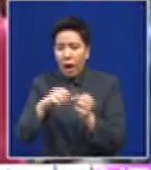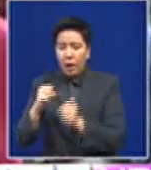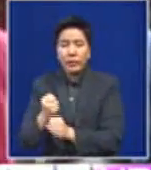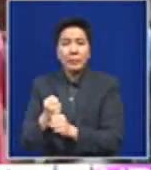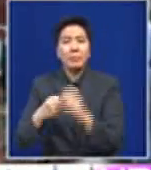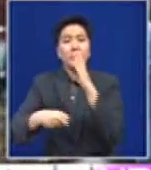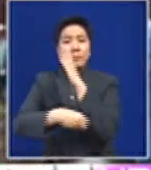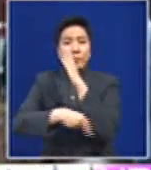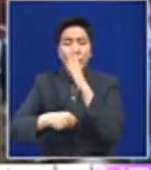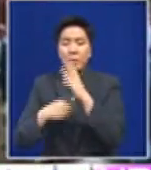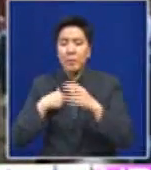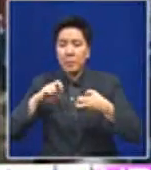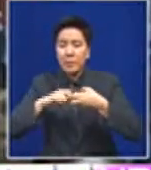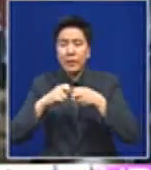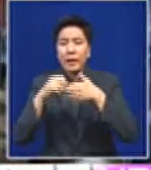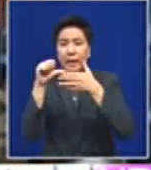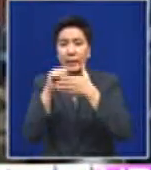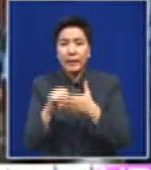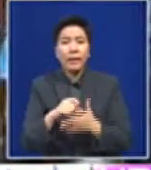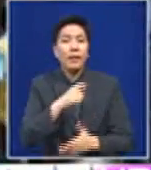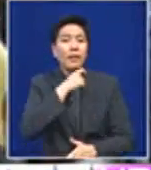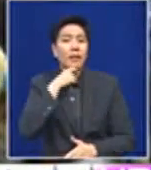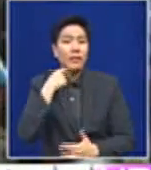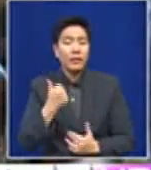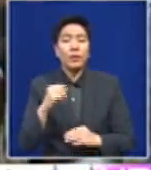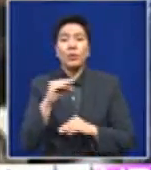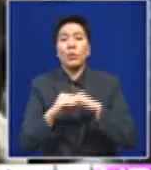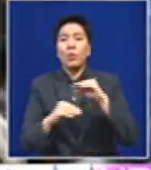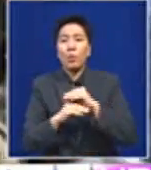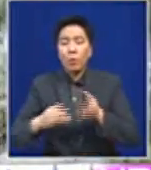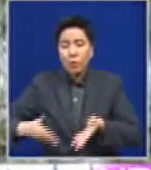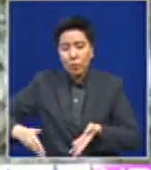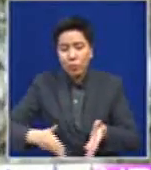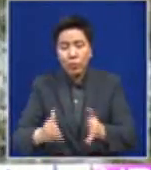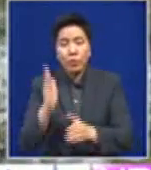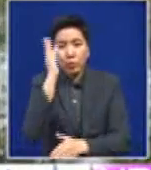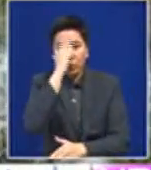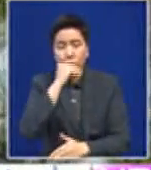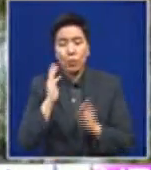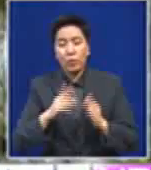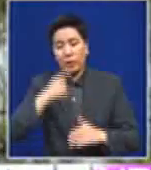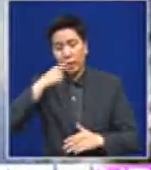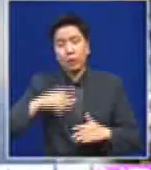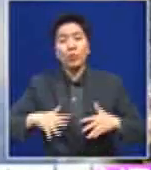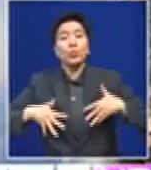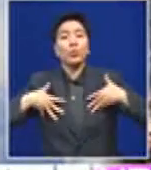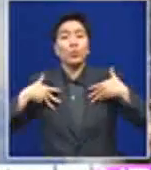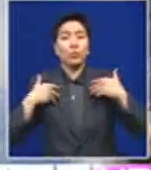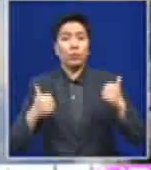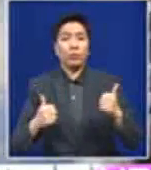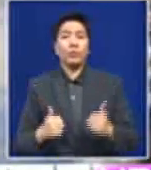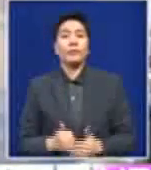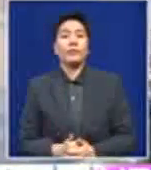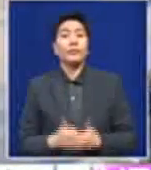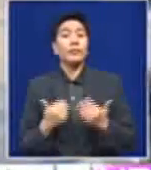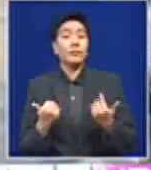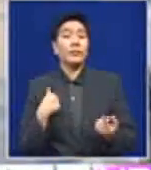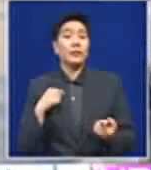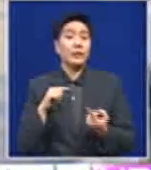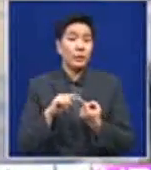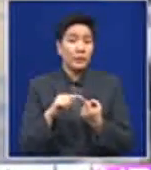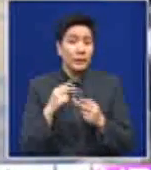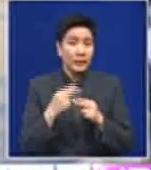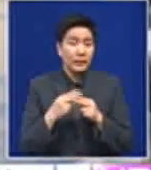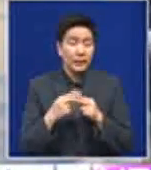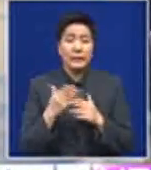ก้ไขปัญหาอุทกภัยและภัยแล้งในโครงการคลองสวยน้ำใสคนไทยมีความสุขทางด้านนายธี